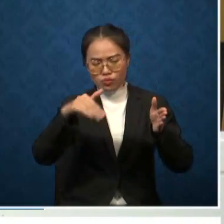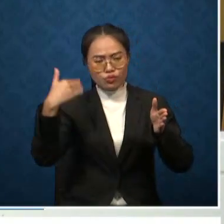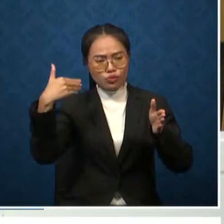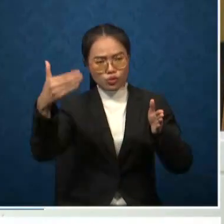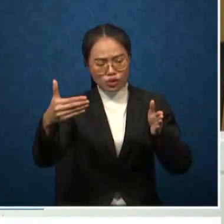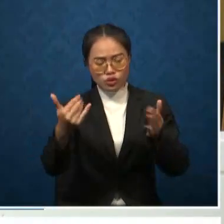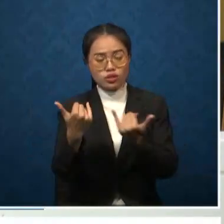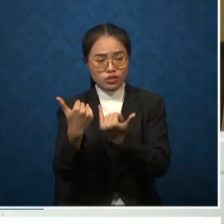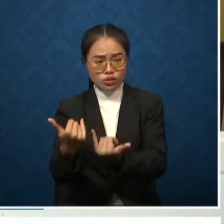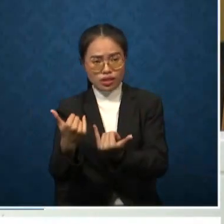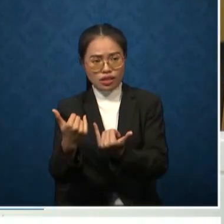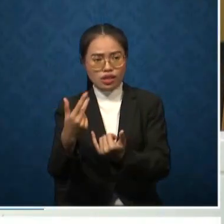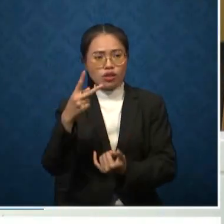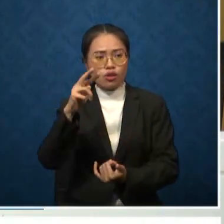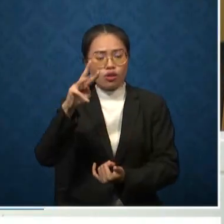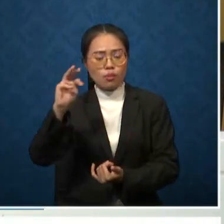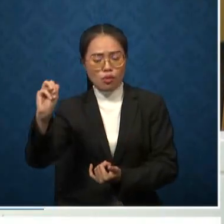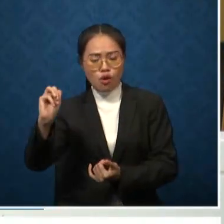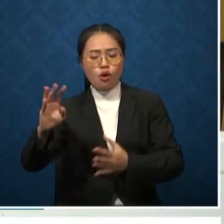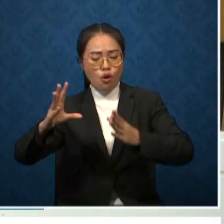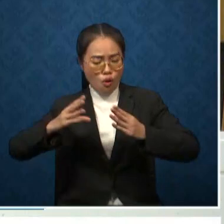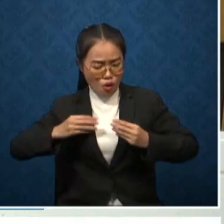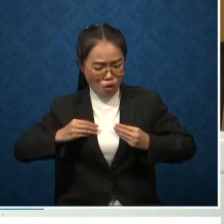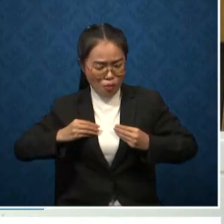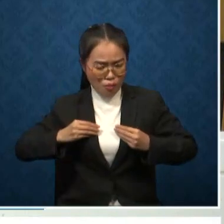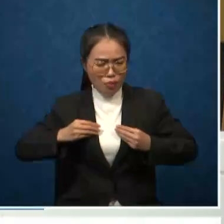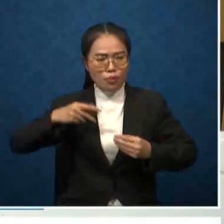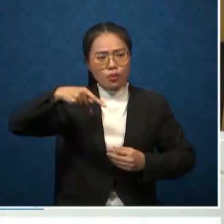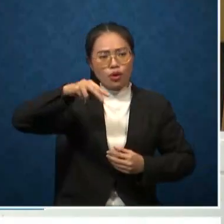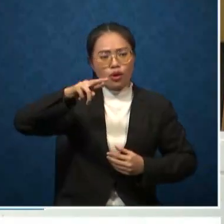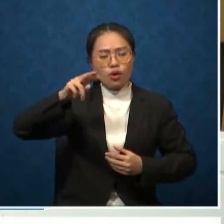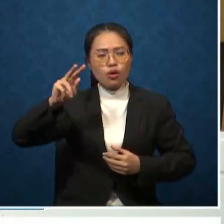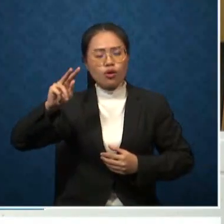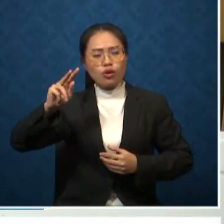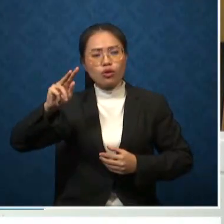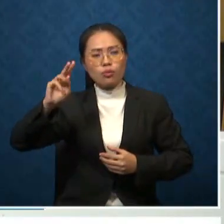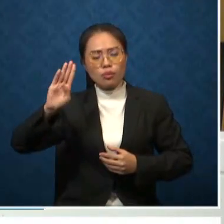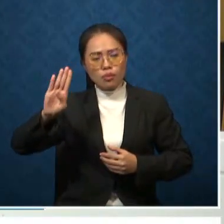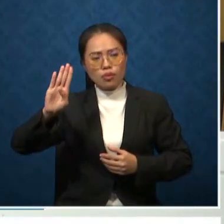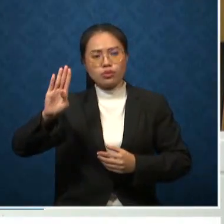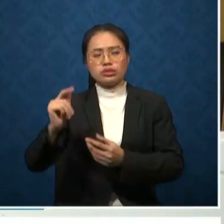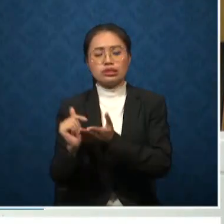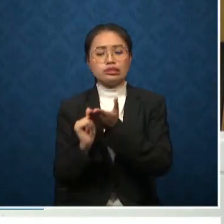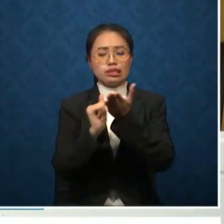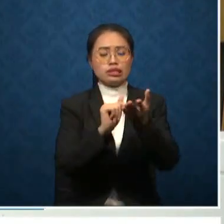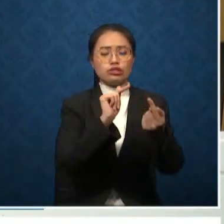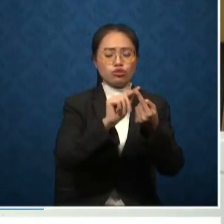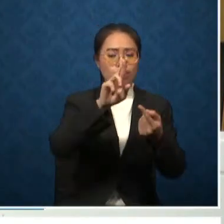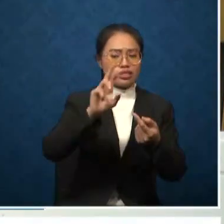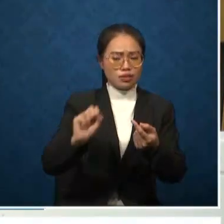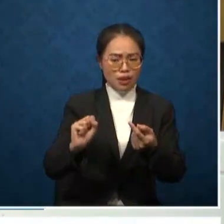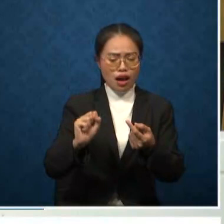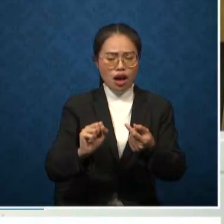เสนอคณะรัฐมนตรีให้ความเห็นชอบพระราชบัญญัตินะครับเพื่อที่จะเสนอต่อสภาผู้แทนราษฎรนั้นก็ใช้เวลาประมาณ